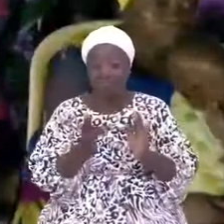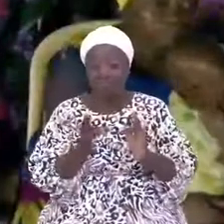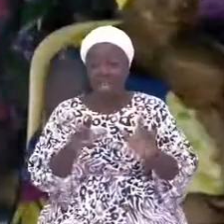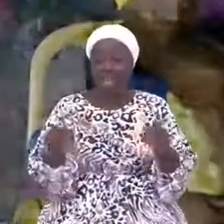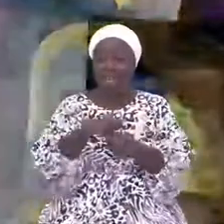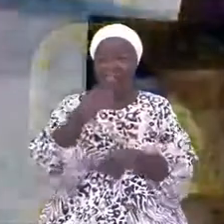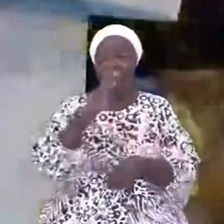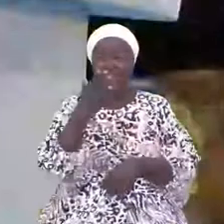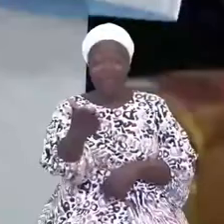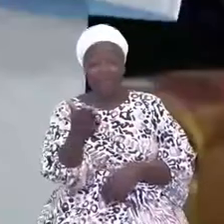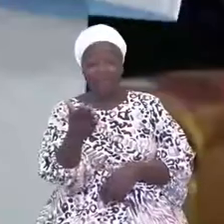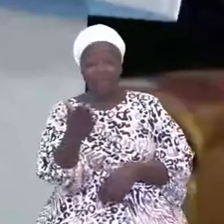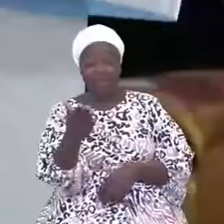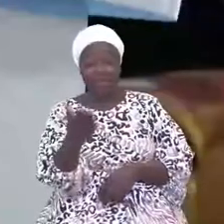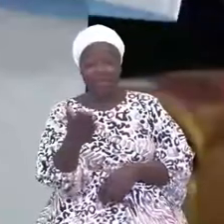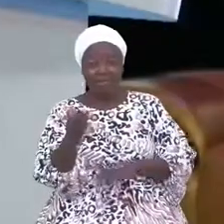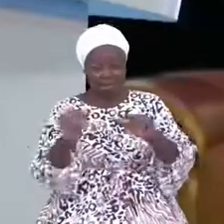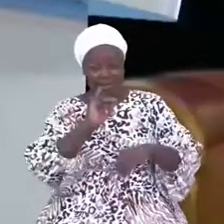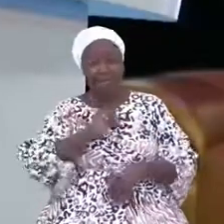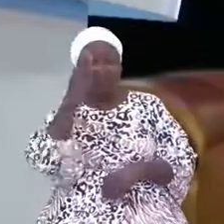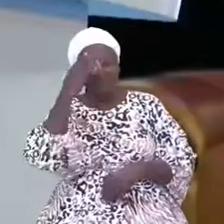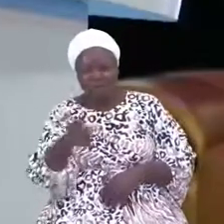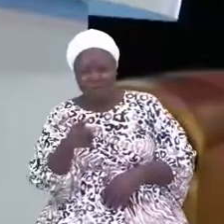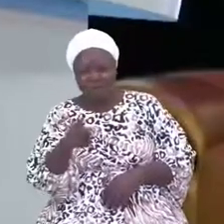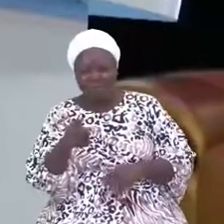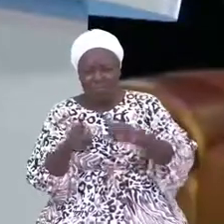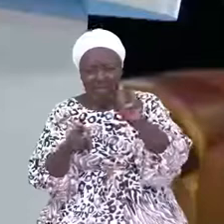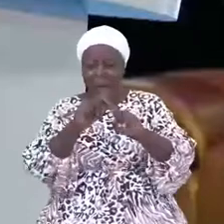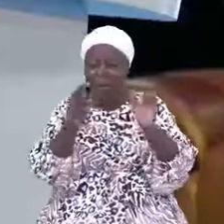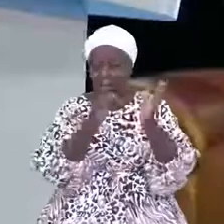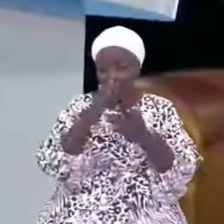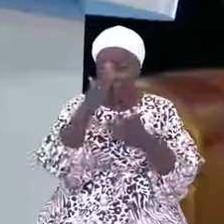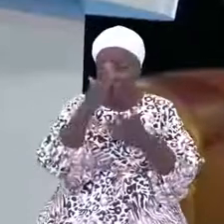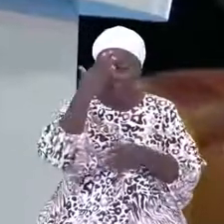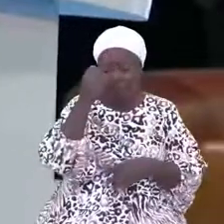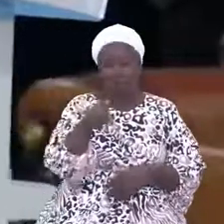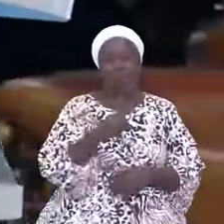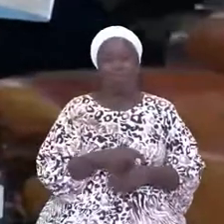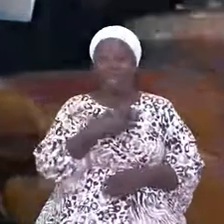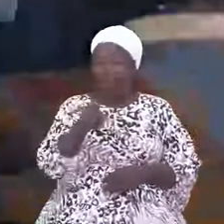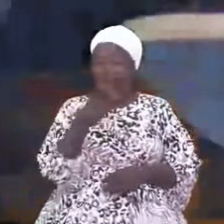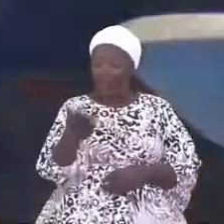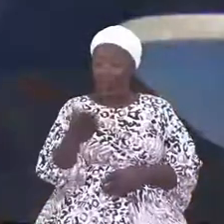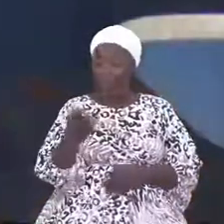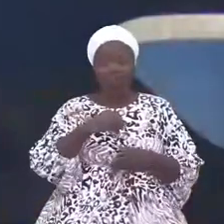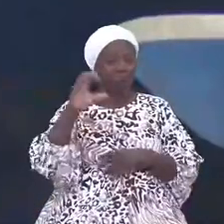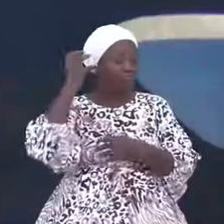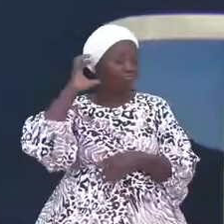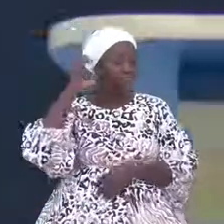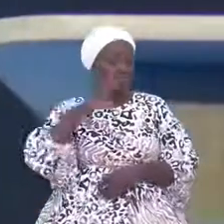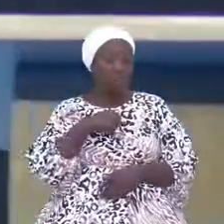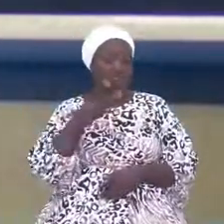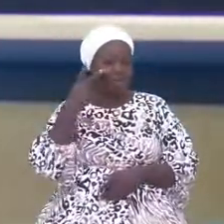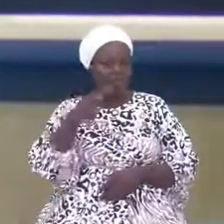soir. En ligne. Comme tu es là-bas. Est-ce que je te connais? Mais Jésus te connaît.